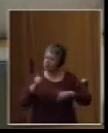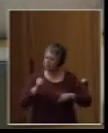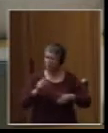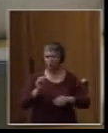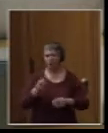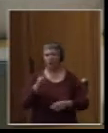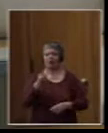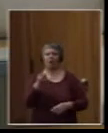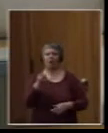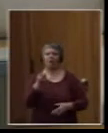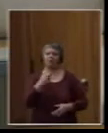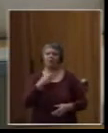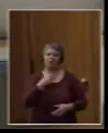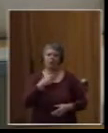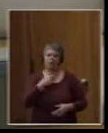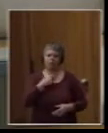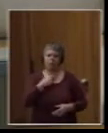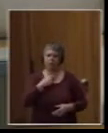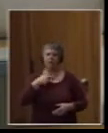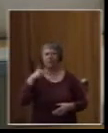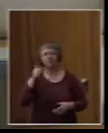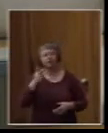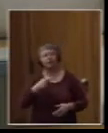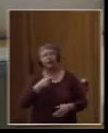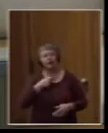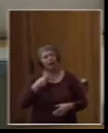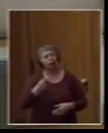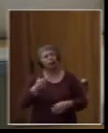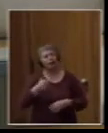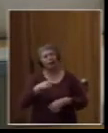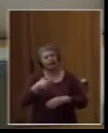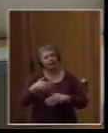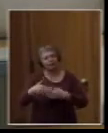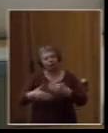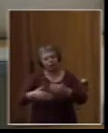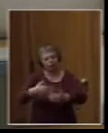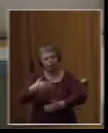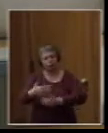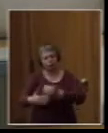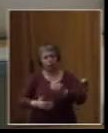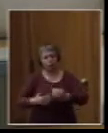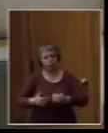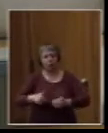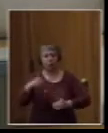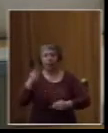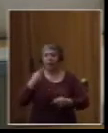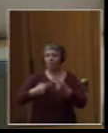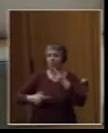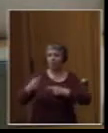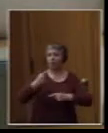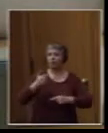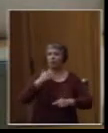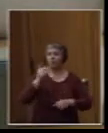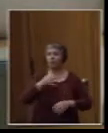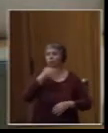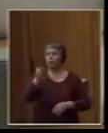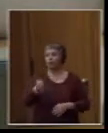αυτό, μαζί με την κρίση, δεν μπορεί να αποτελεί δικαιολογία για την καθυστέρηση στο σχεδιασμό και στην εφαρμογή ανάλογων